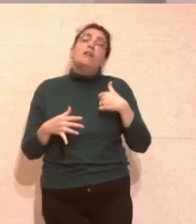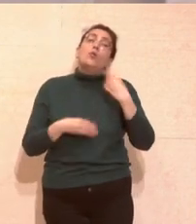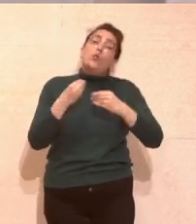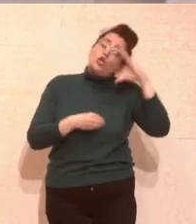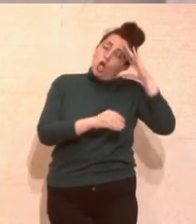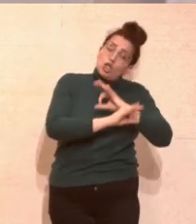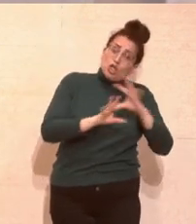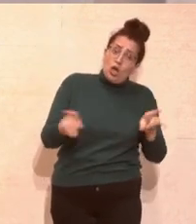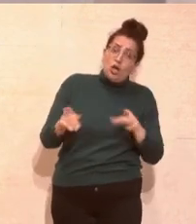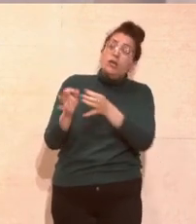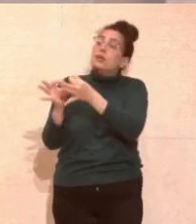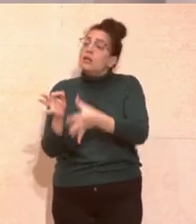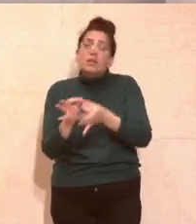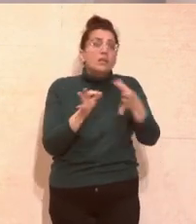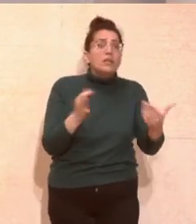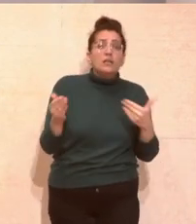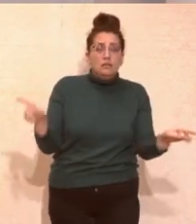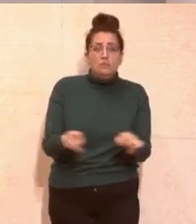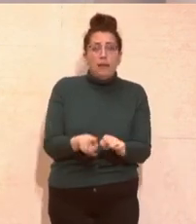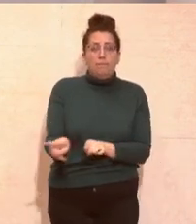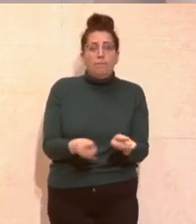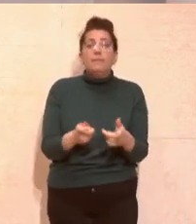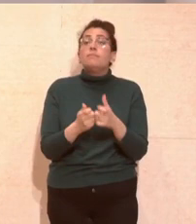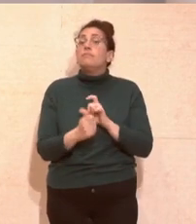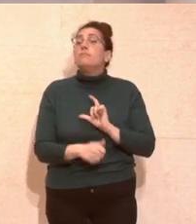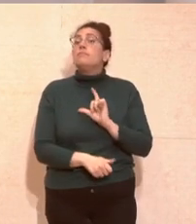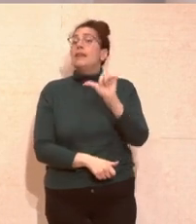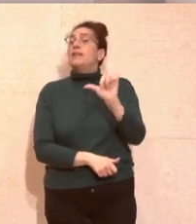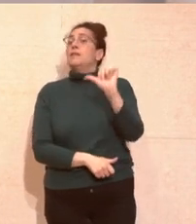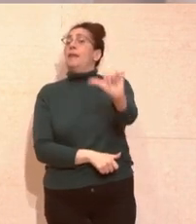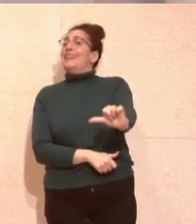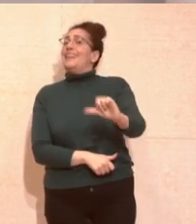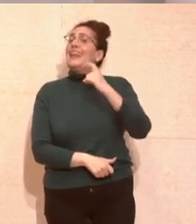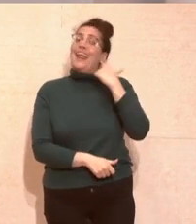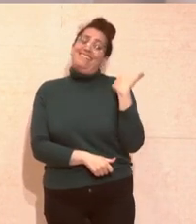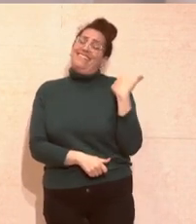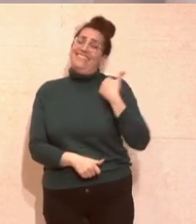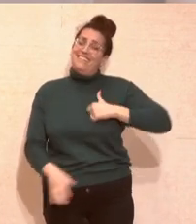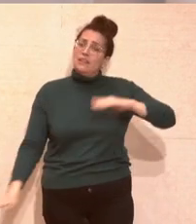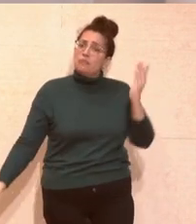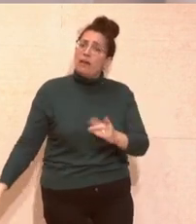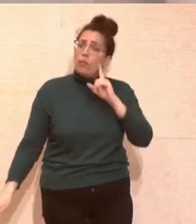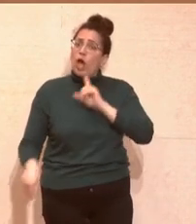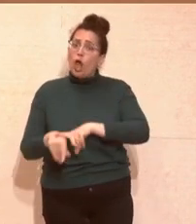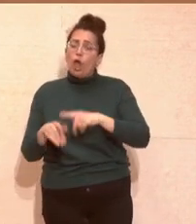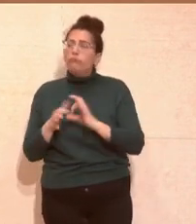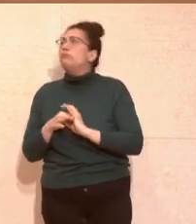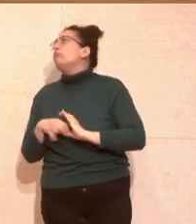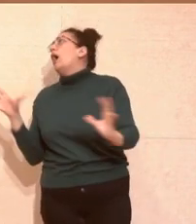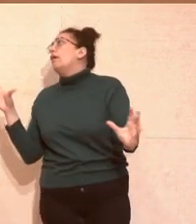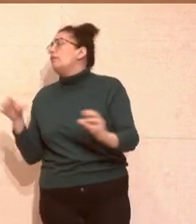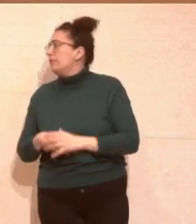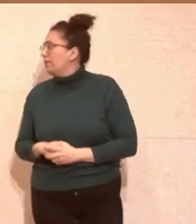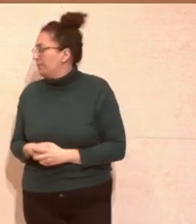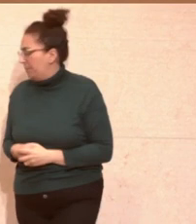pour ça que vous avez des étudiants, des élèves, qui le lundi et le mardi sont complètement crevés, parce qu'ils sont en jet lag. Et j'ajoute une